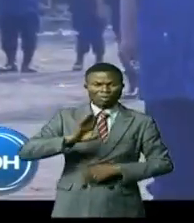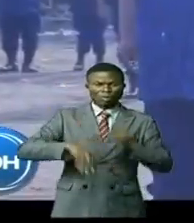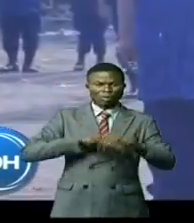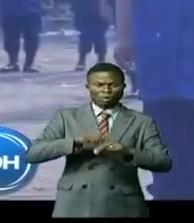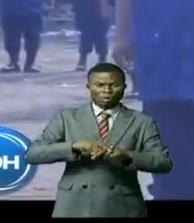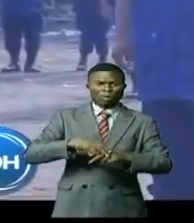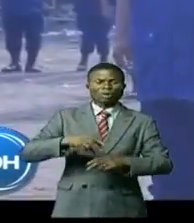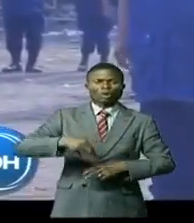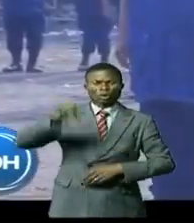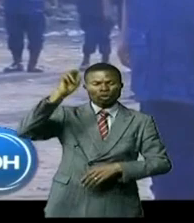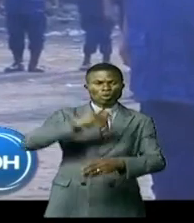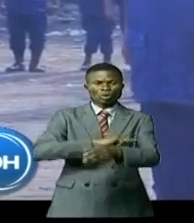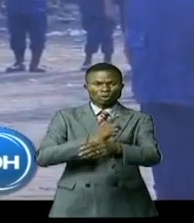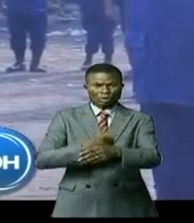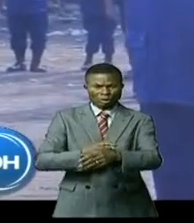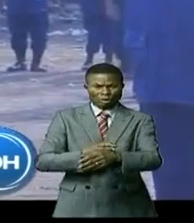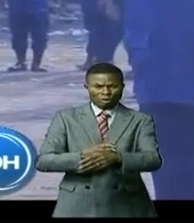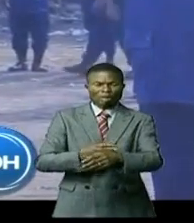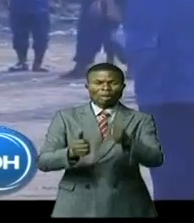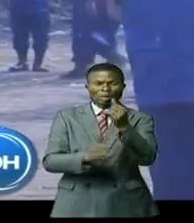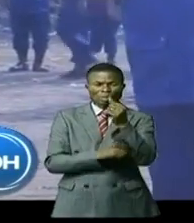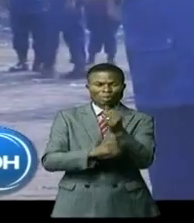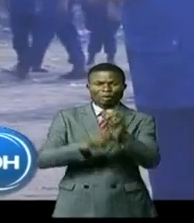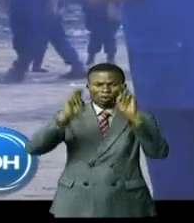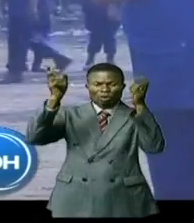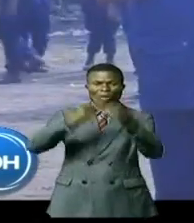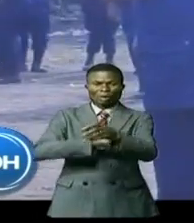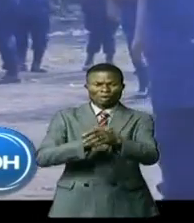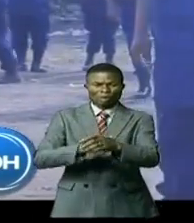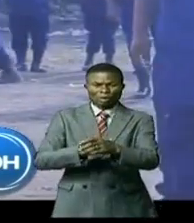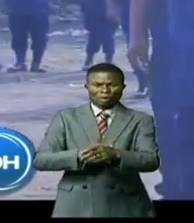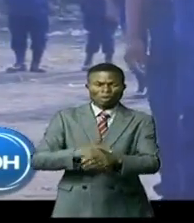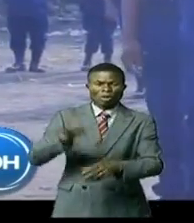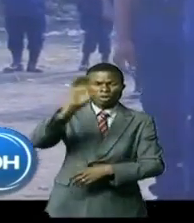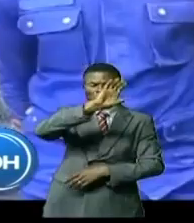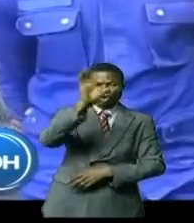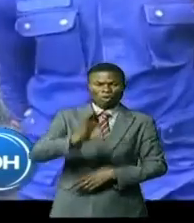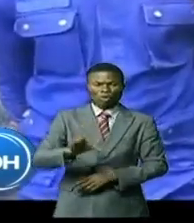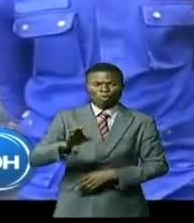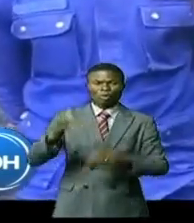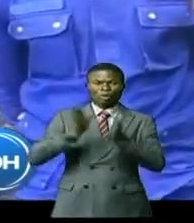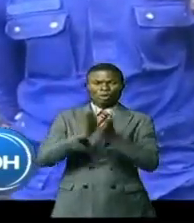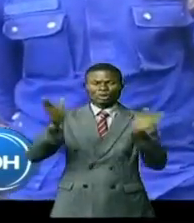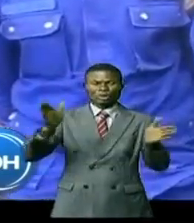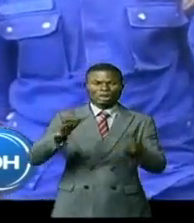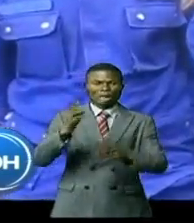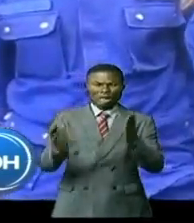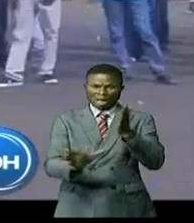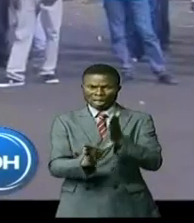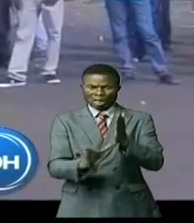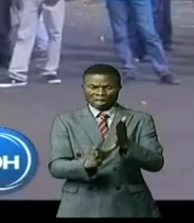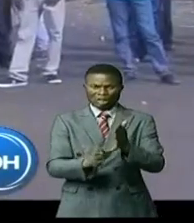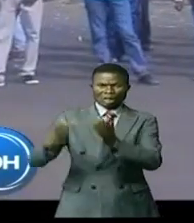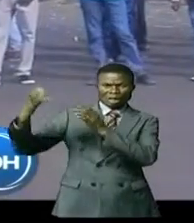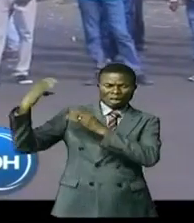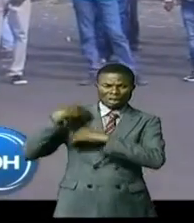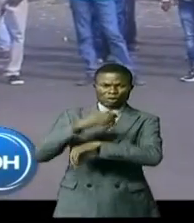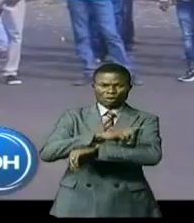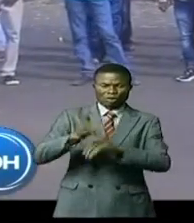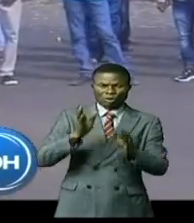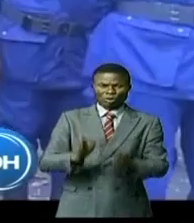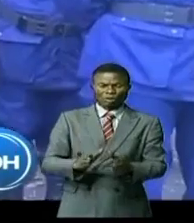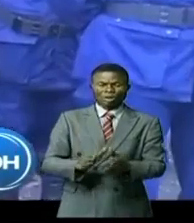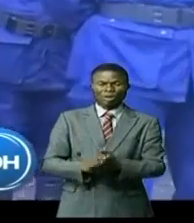du Nord Kivu. Car les gens de Goma, c'est le commissaire général adjoint en charge de la police administrative, le commissaire divisionnaire